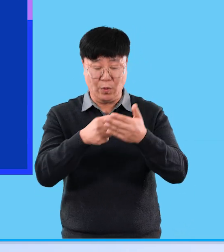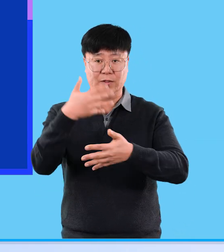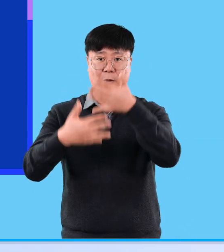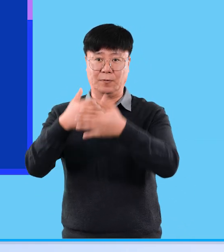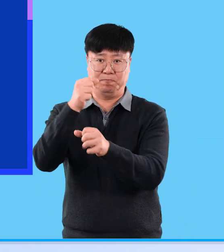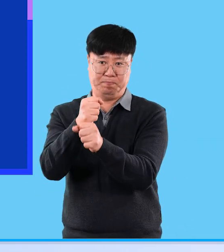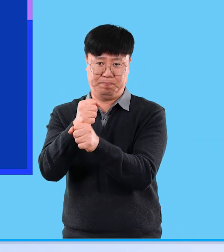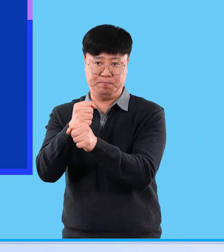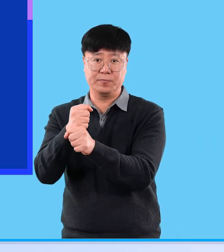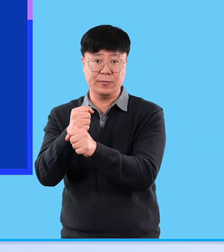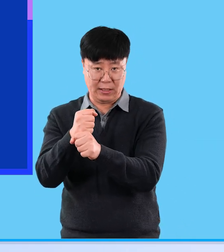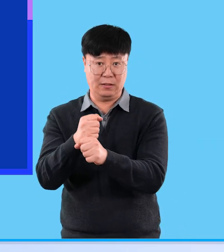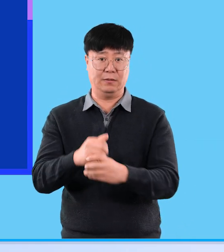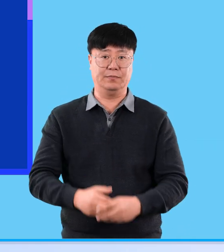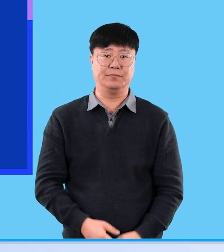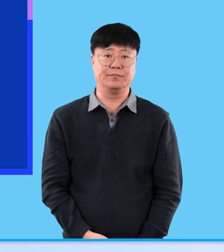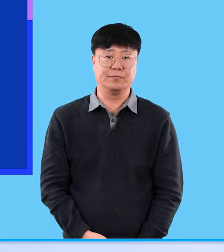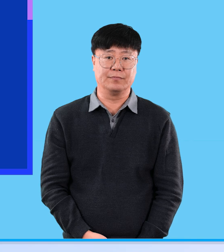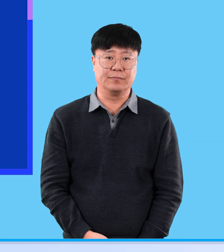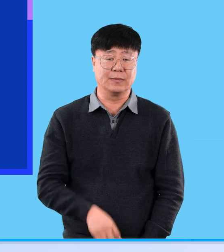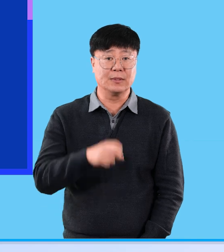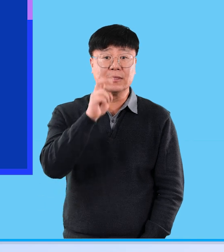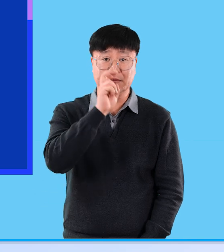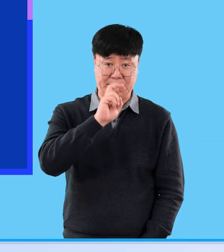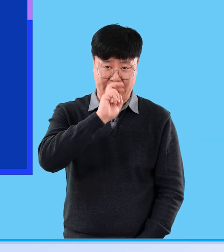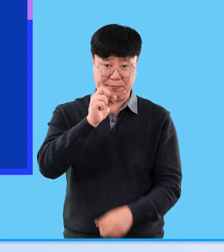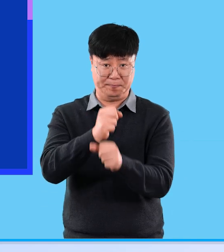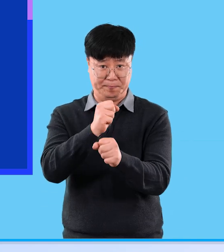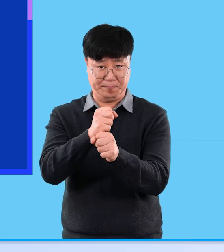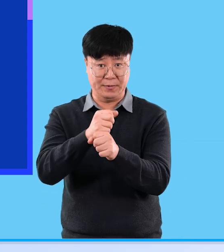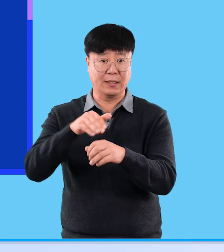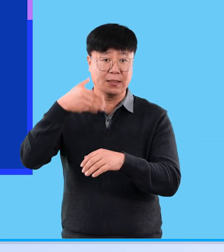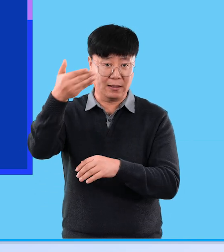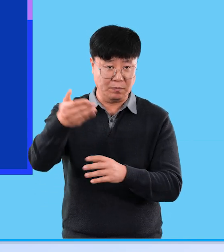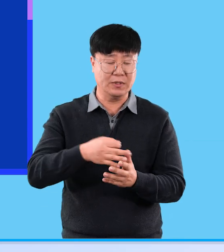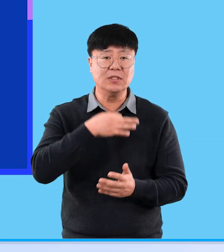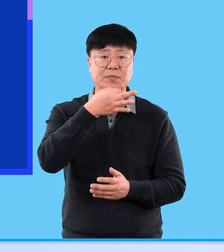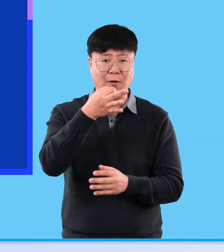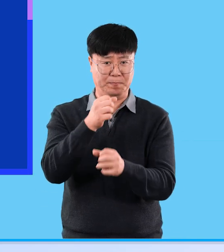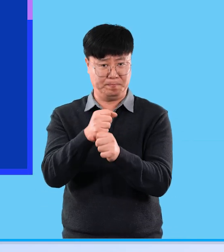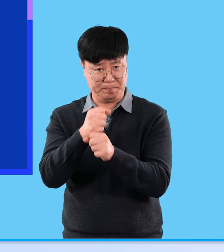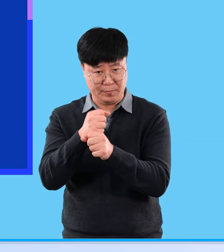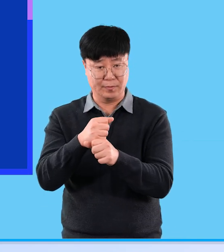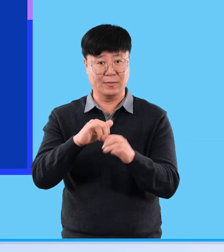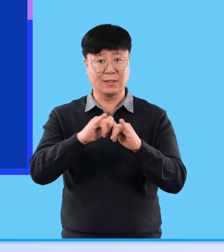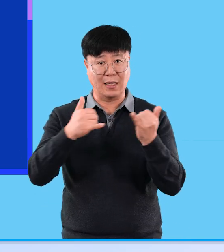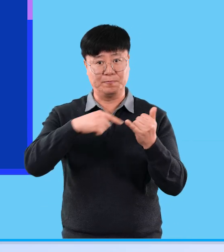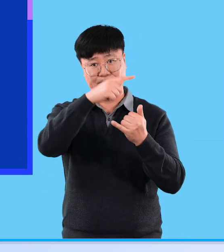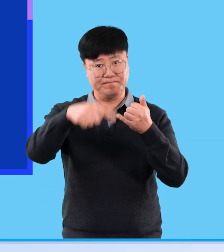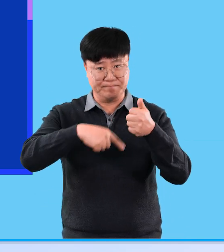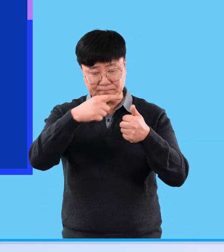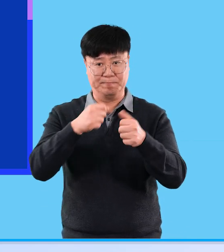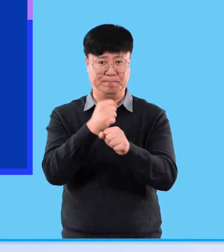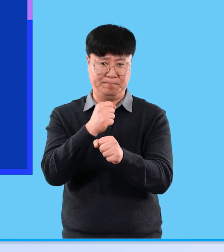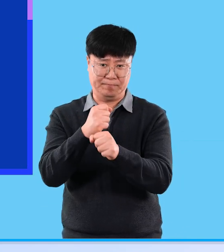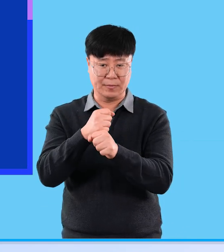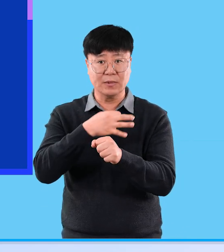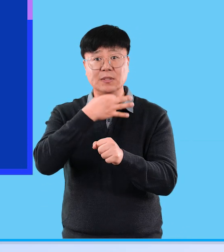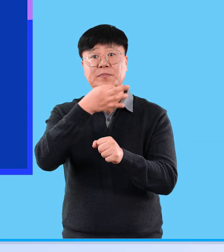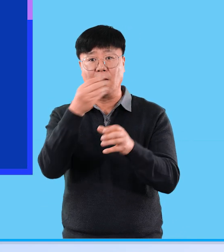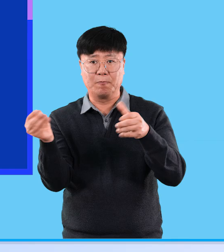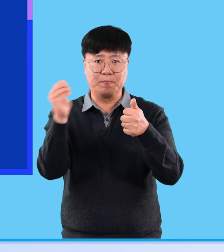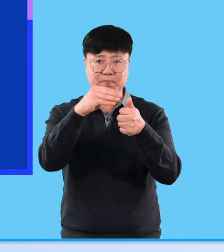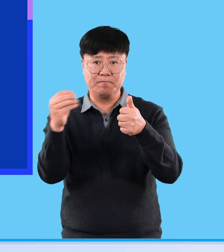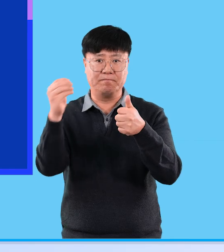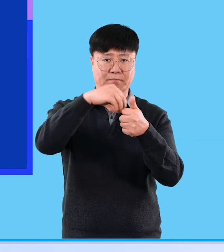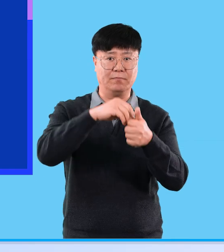가지고 영상을 생성을 하도록 하고 그리고 음악을 생성을 한 다음에 음성 생성을 하고 그 캐릭터에다가